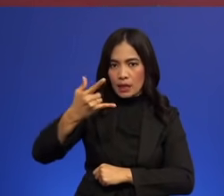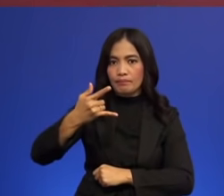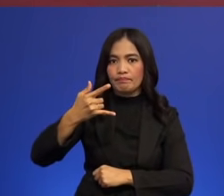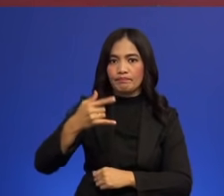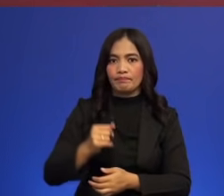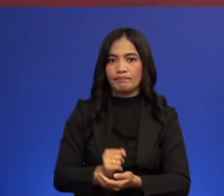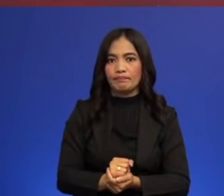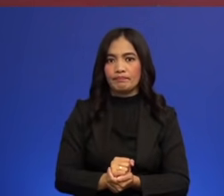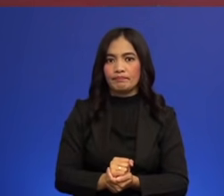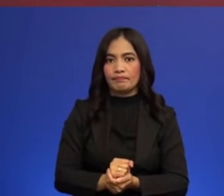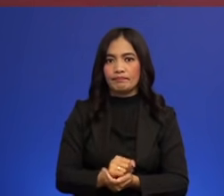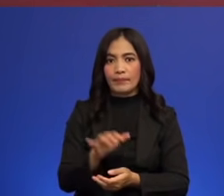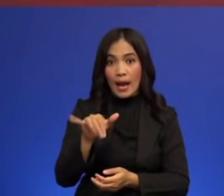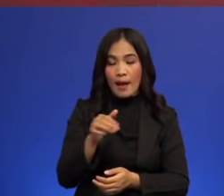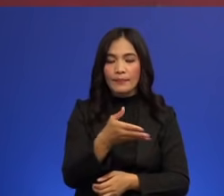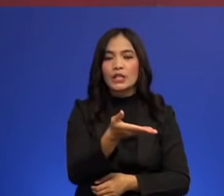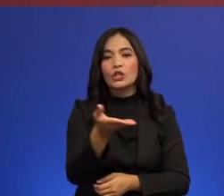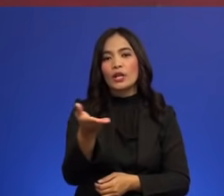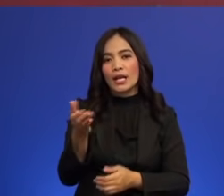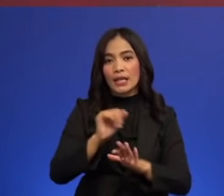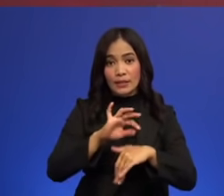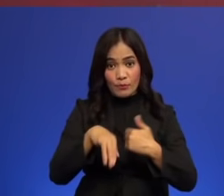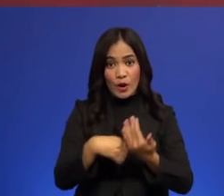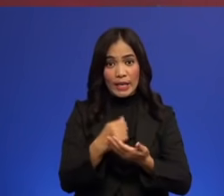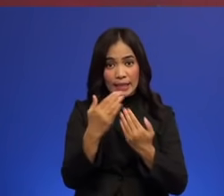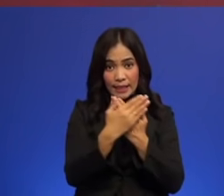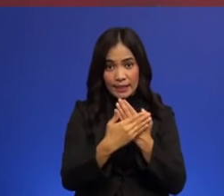Saudaraku sekalian yang kekasih,